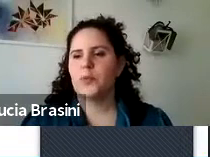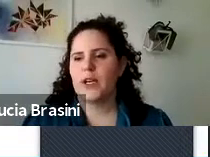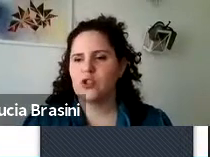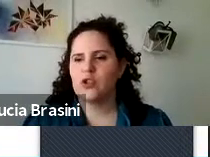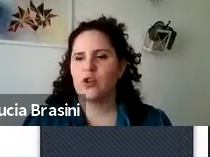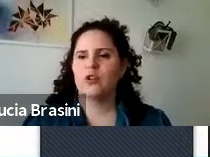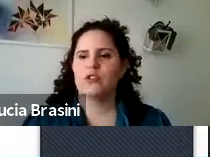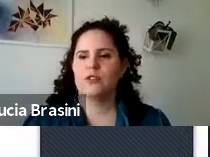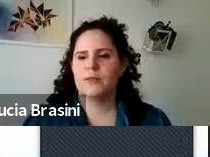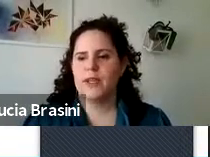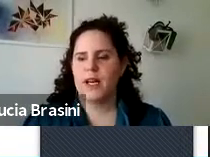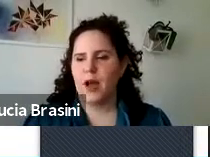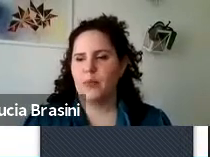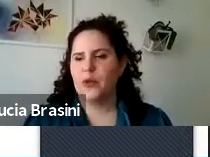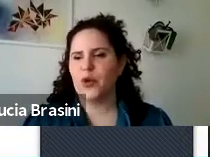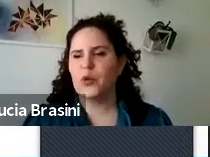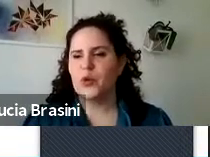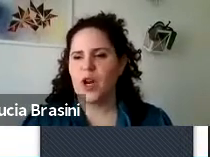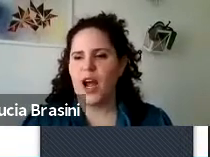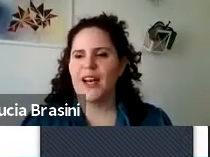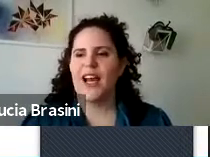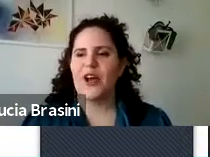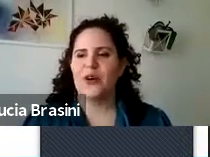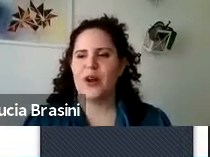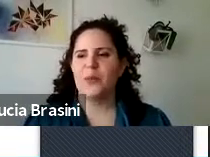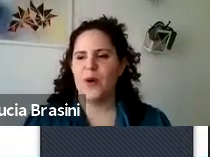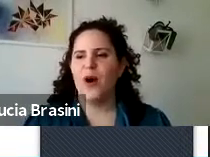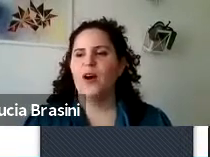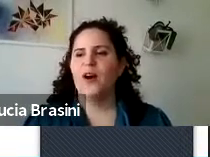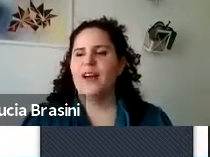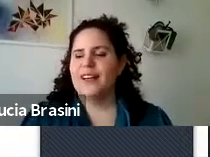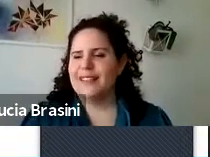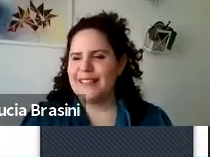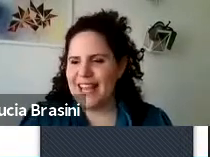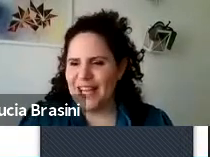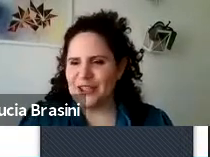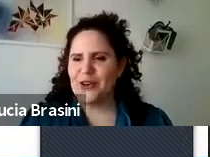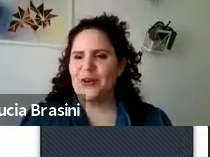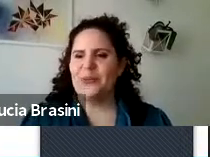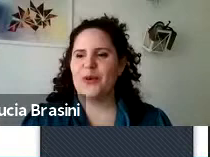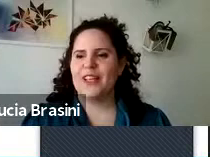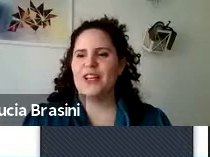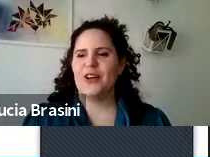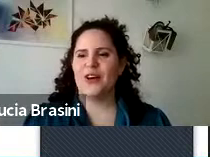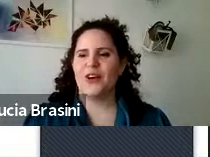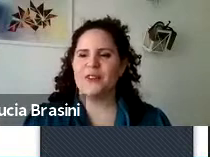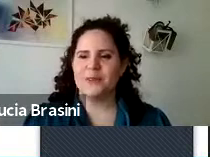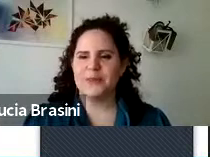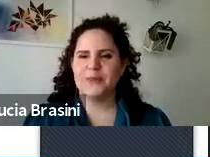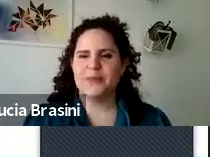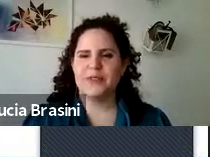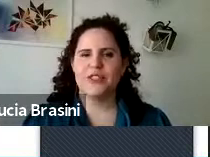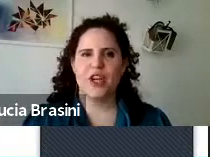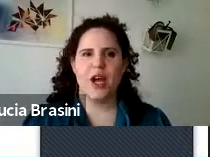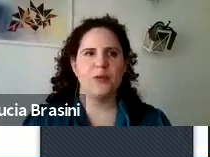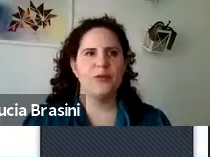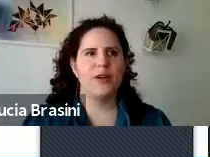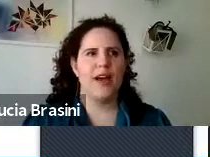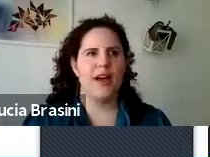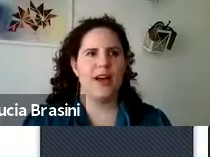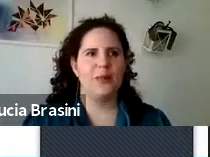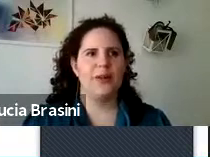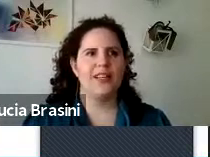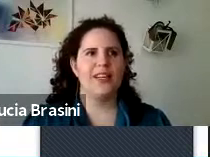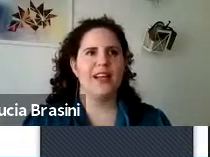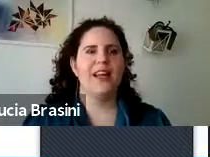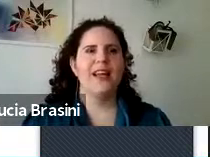delle tecnologie spesso nell'ambito culturale è ancora un po' indietro un pochino, c'è